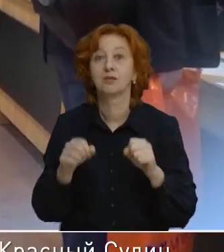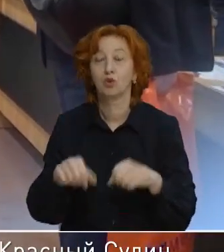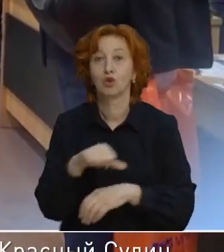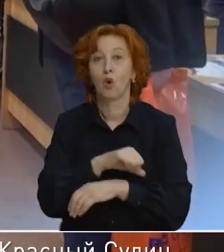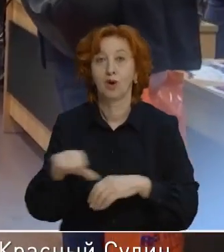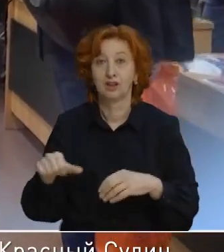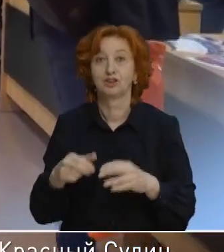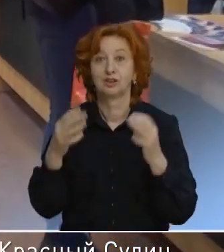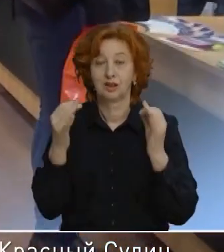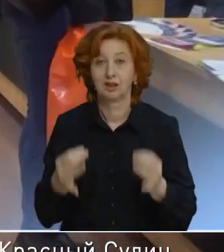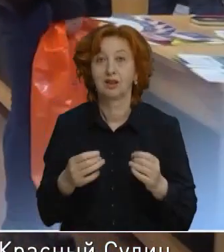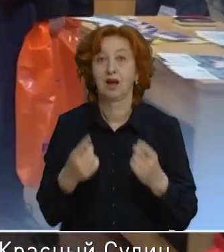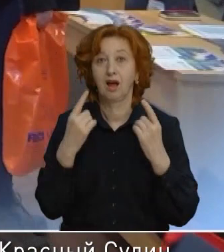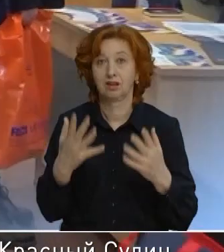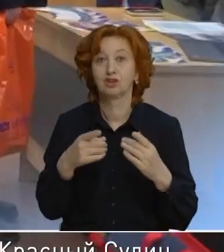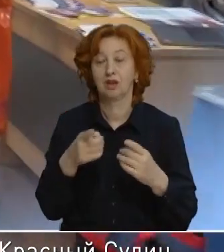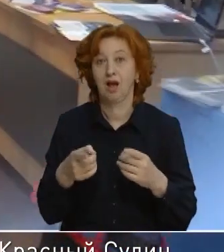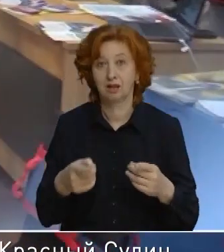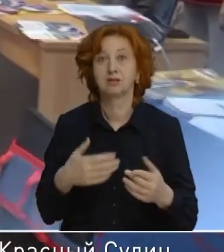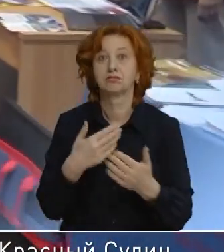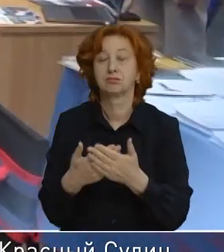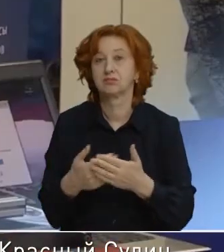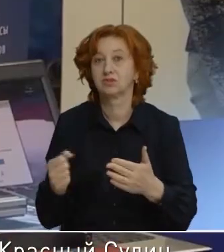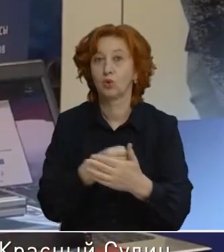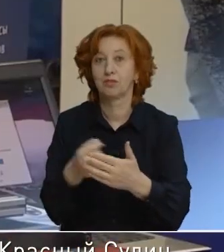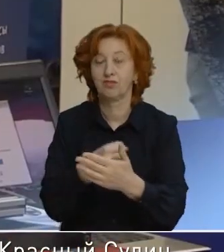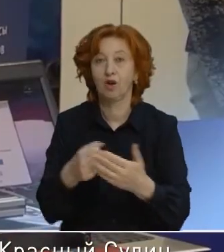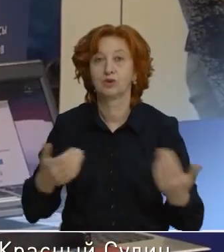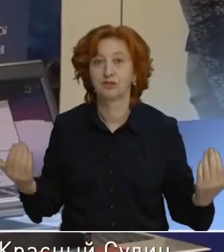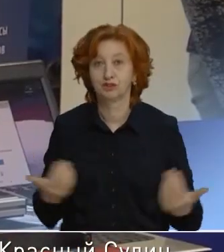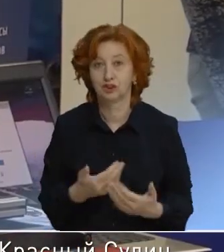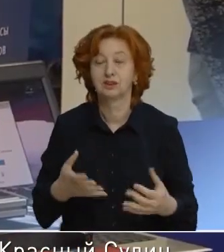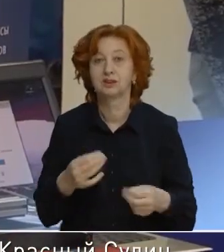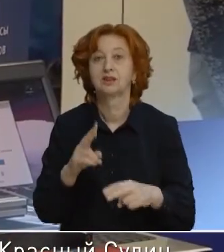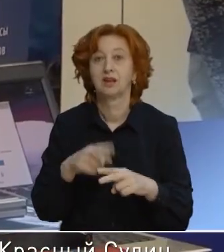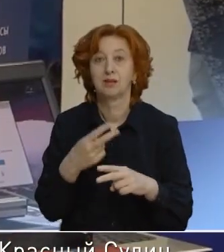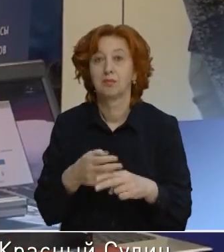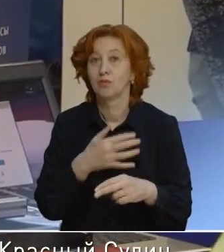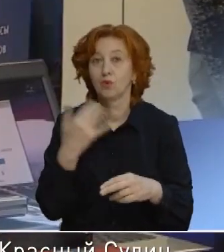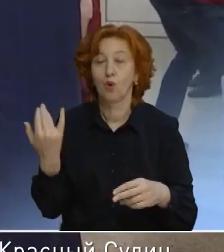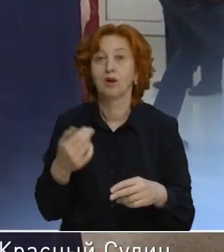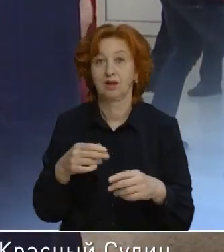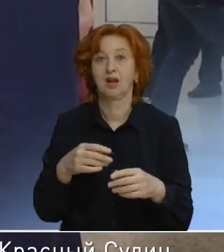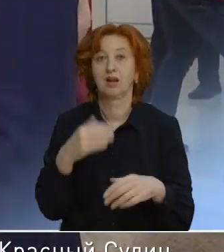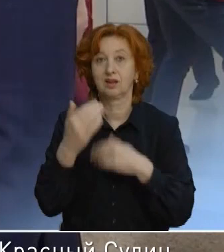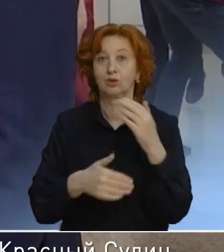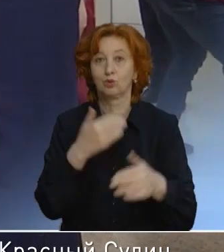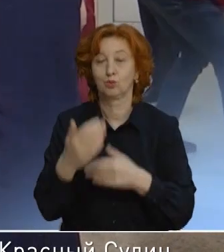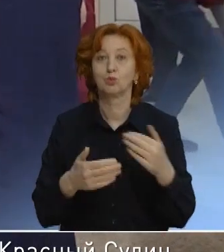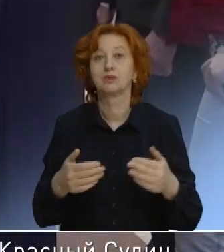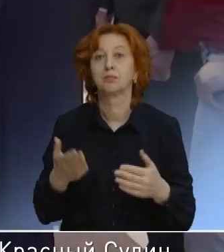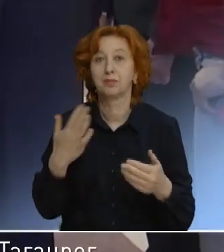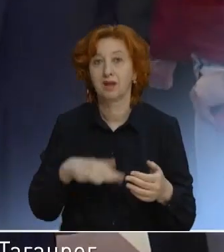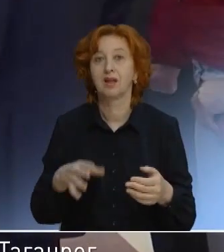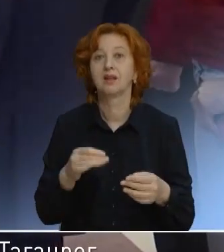самое сложное. Особенно для тех, кто в силу определенных жизненных ситуаций оказался в инвалидной коляске, будучи взрослым и состоявшимся